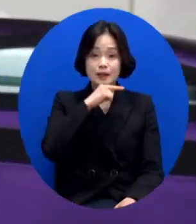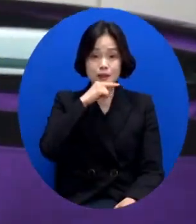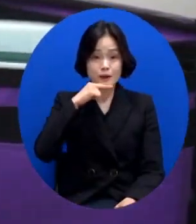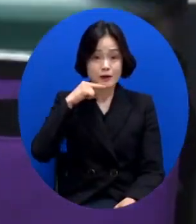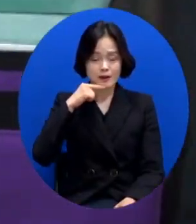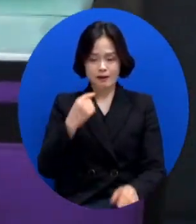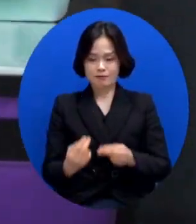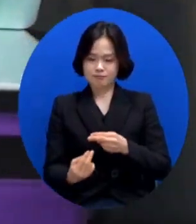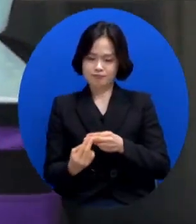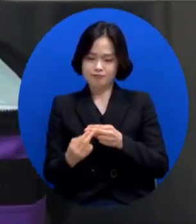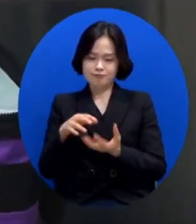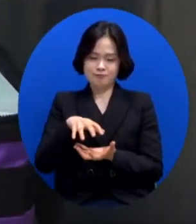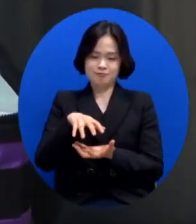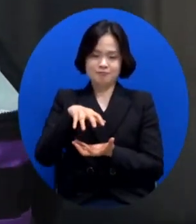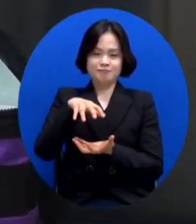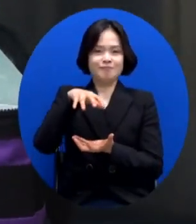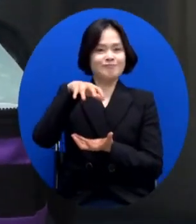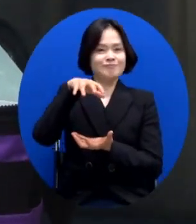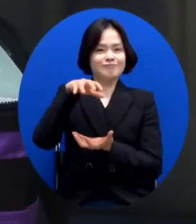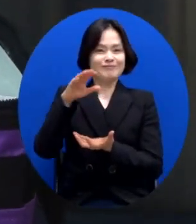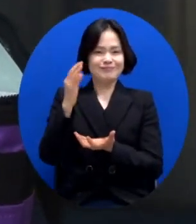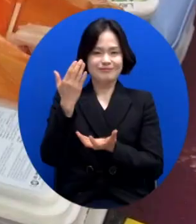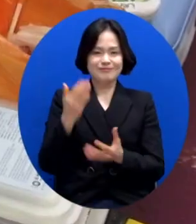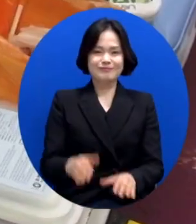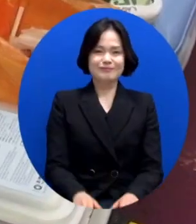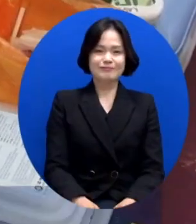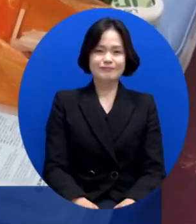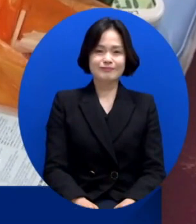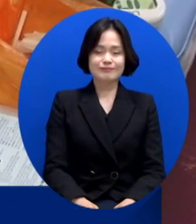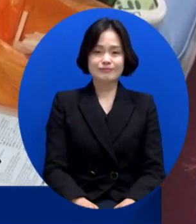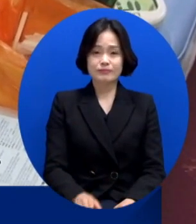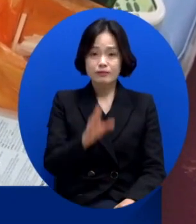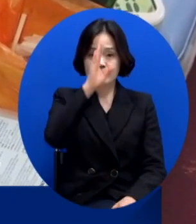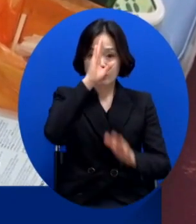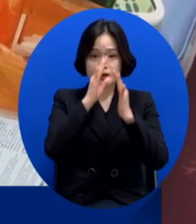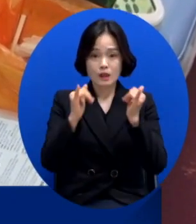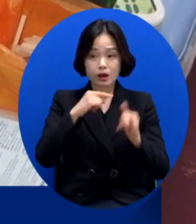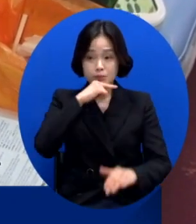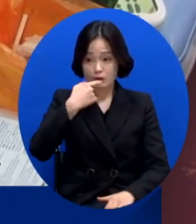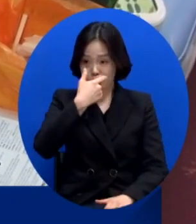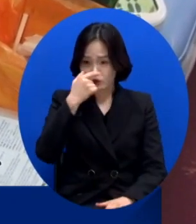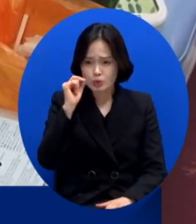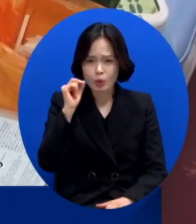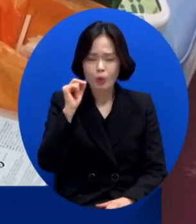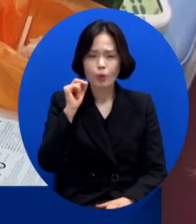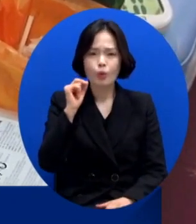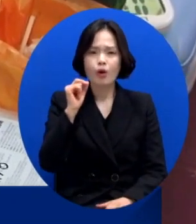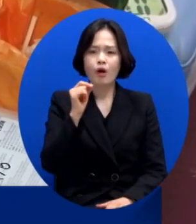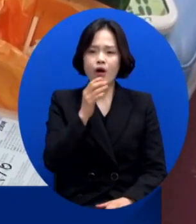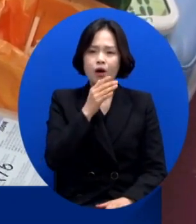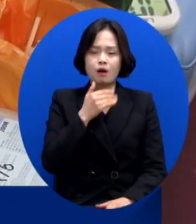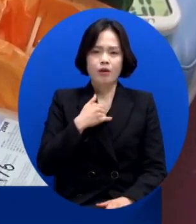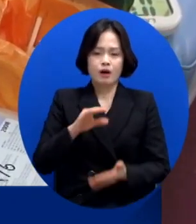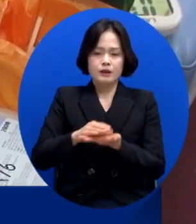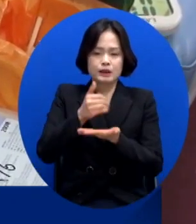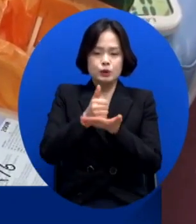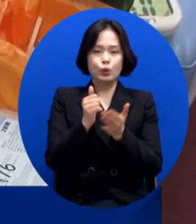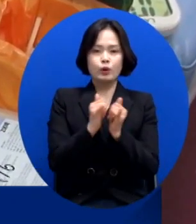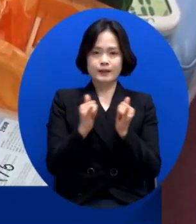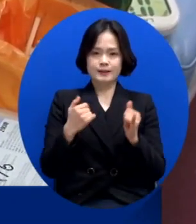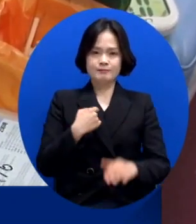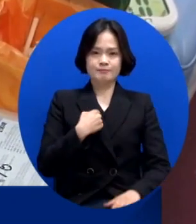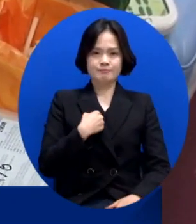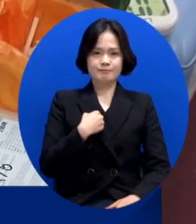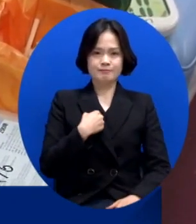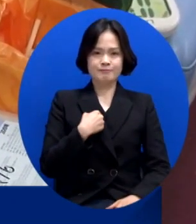점점 쌓여 갑니다 피가 많이 부족하다고 하는데 그리스도 잉 으로서